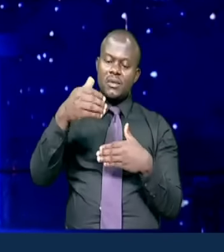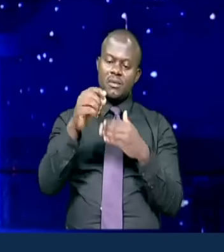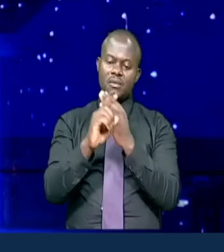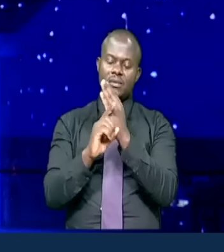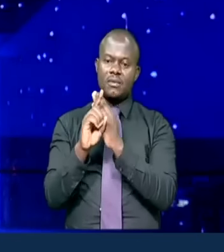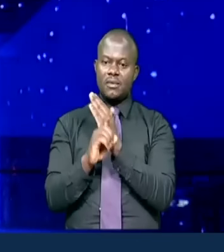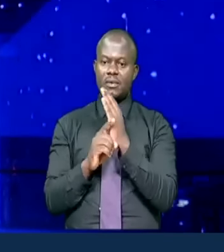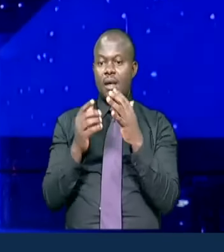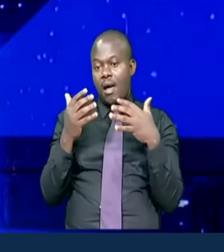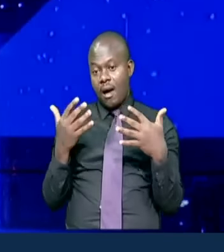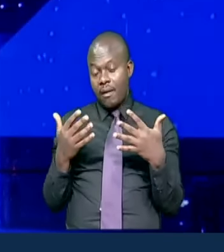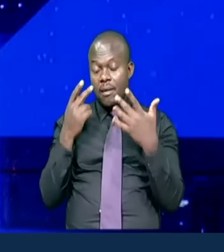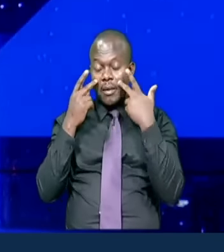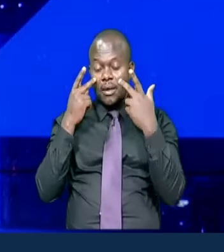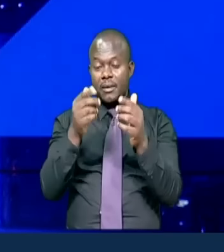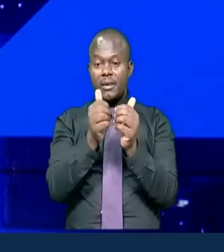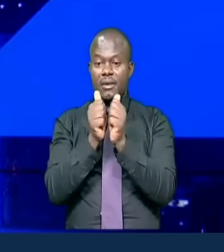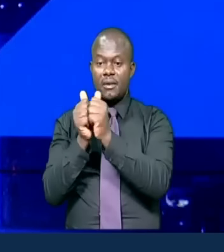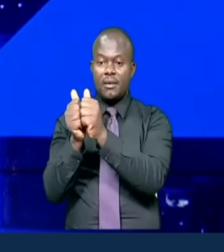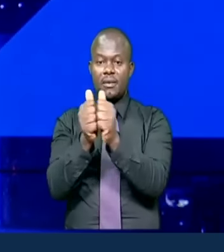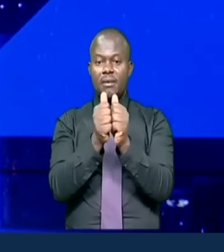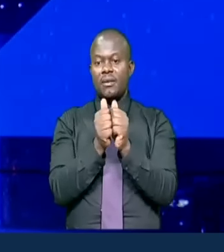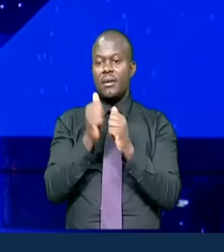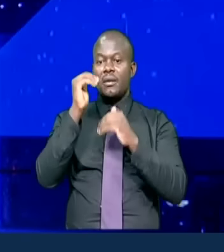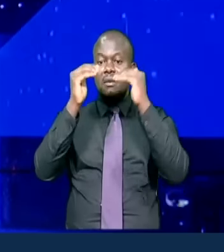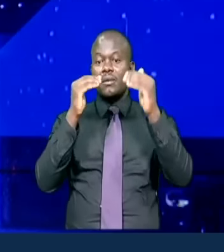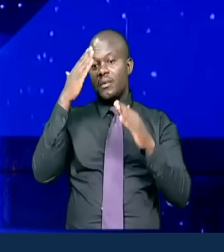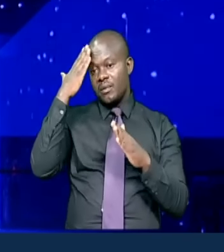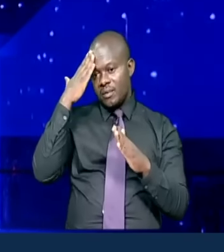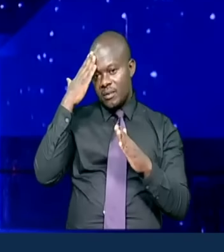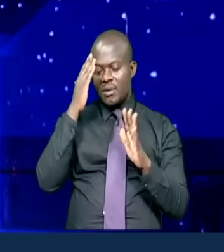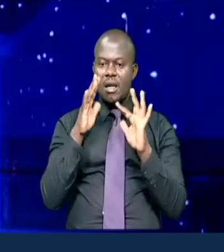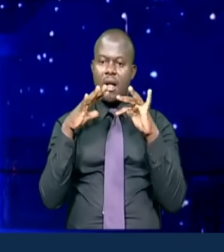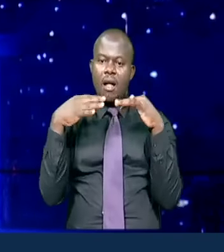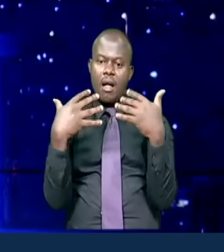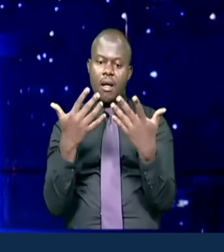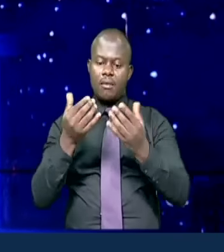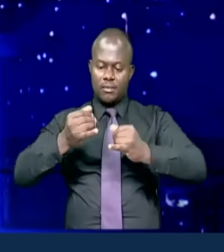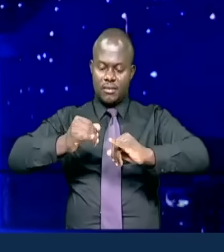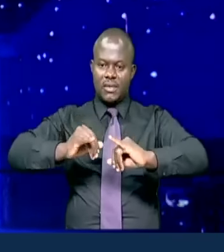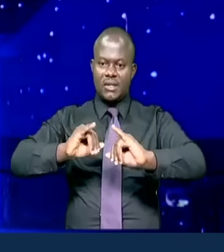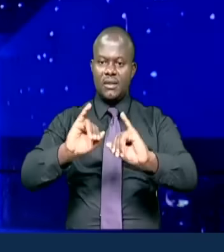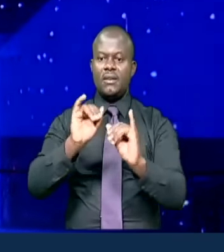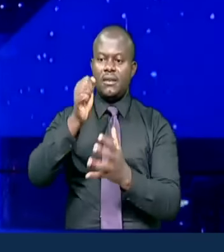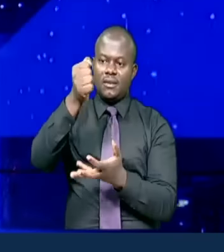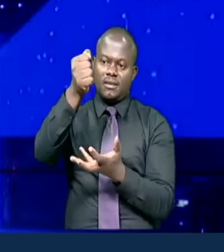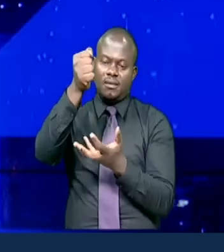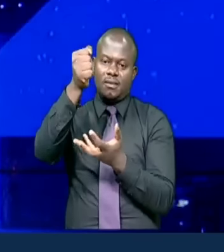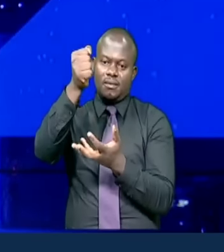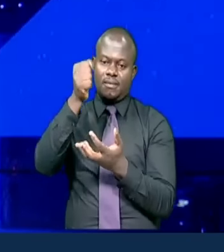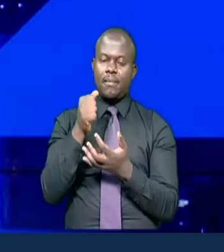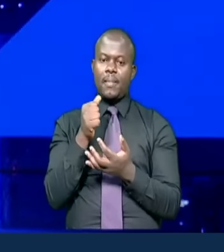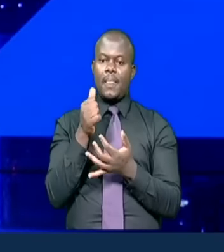karere, aho bari bari kurebera hamwe mu rwego rwo kumenya igipimo cy'ishyirwa mu bikorwa by'ingengo y'imari